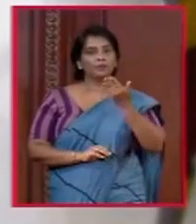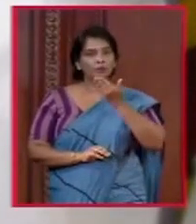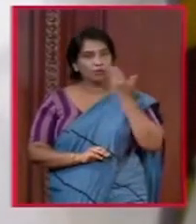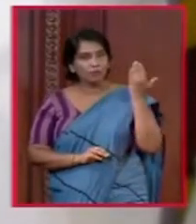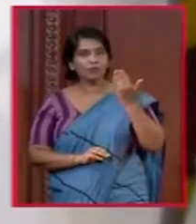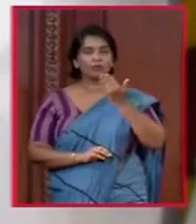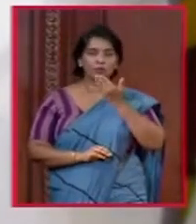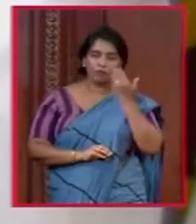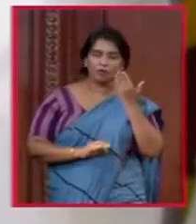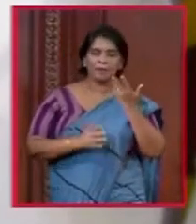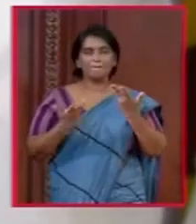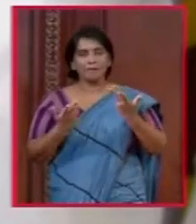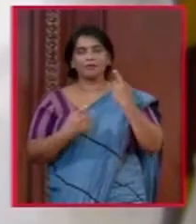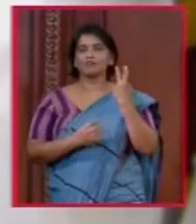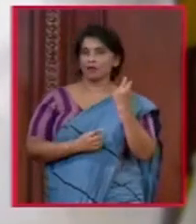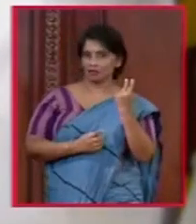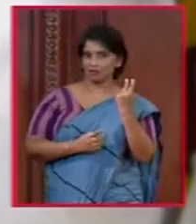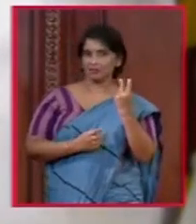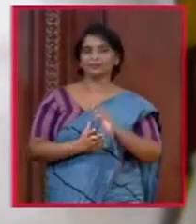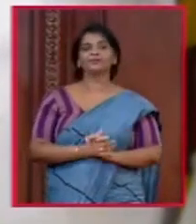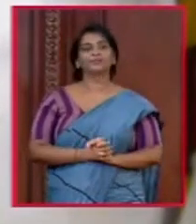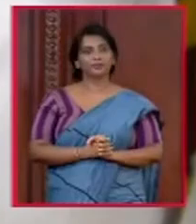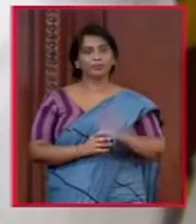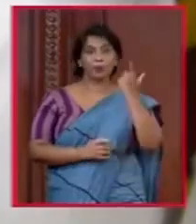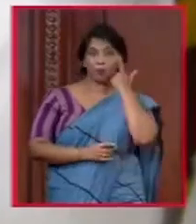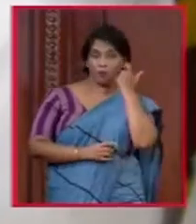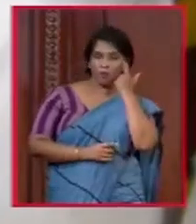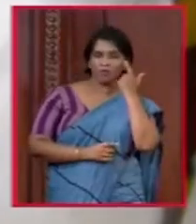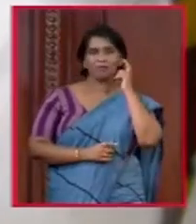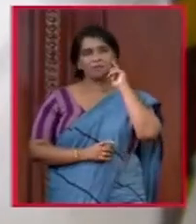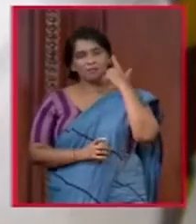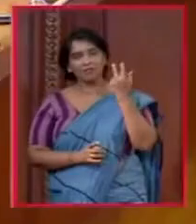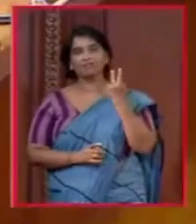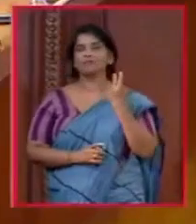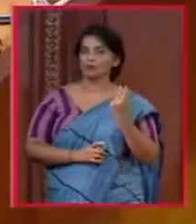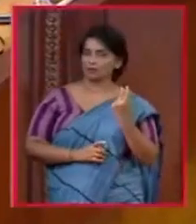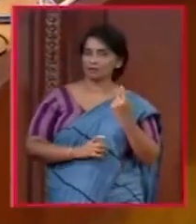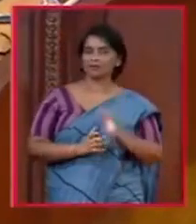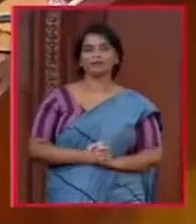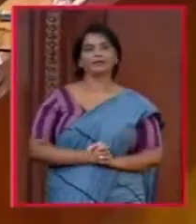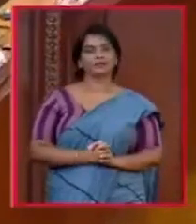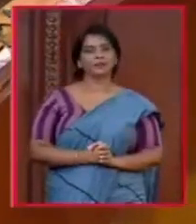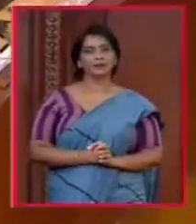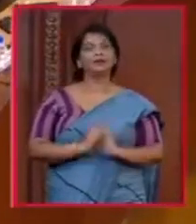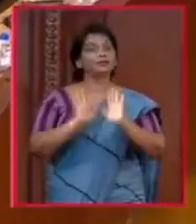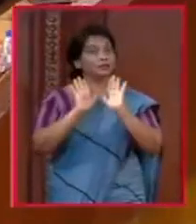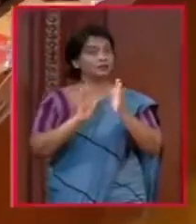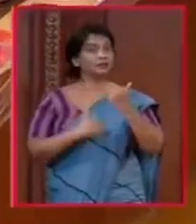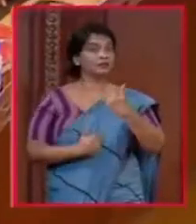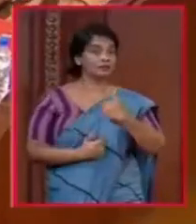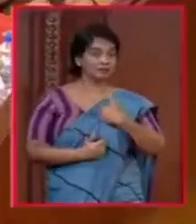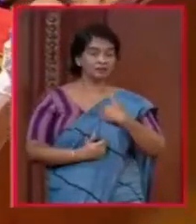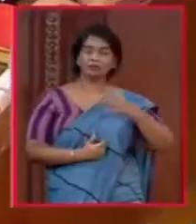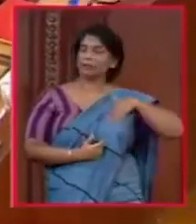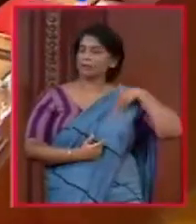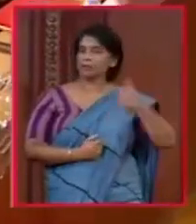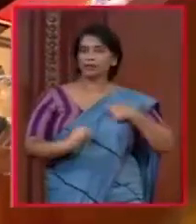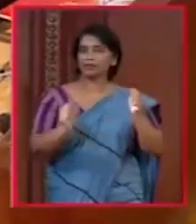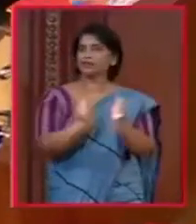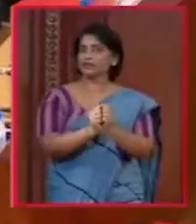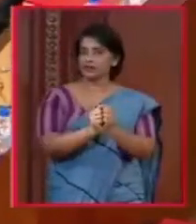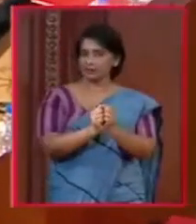හැකියාවන් තිබෙනව නොහැකියාවන් තිබෙනව, දන්න දේවල් තිබෙනව නොදන්න දේවල් තිබෙනව. හැබැයි මගේ ප්‍රමුඛතම